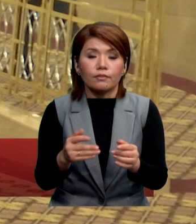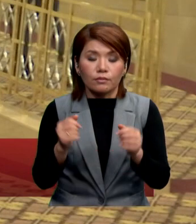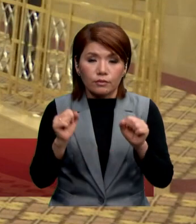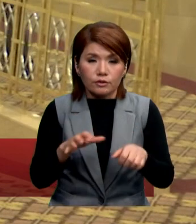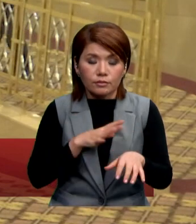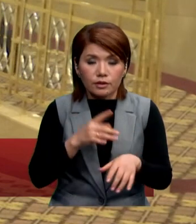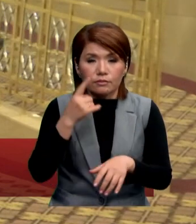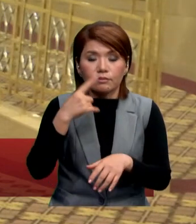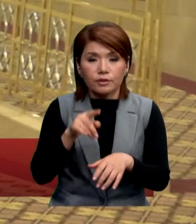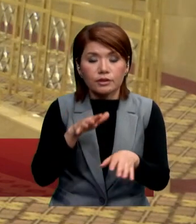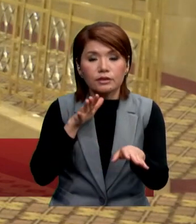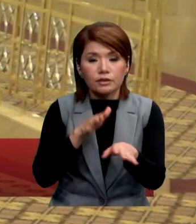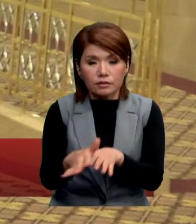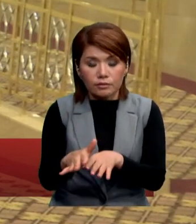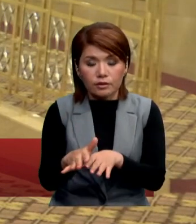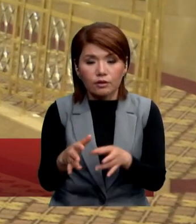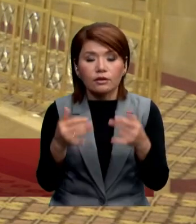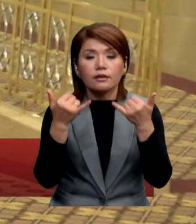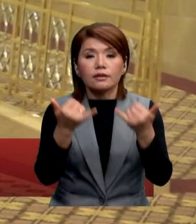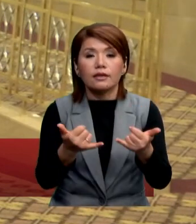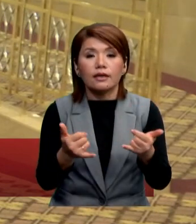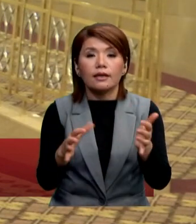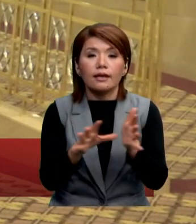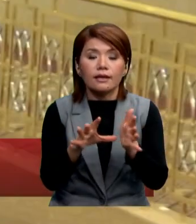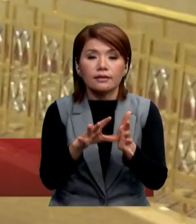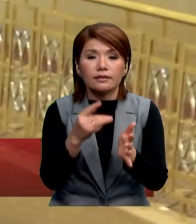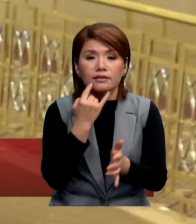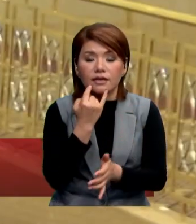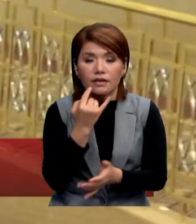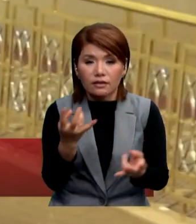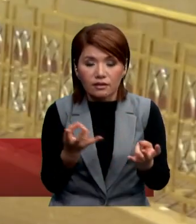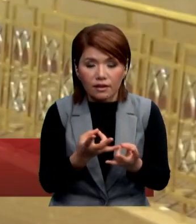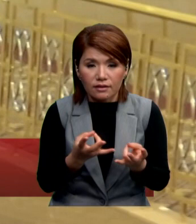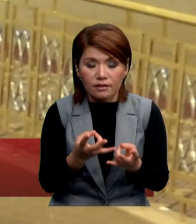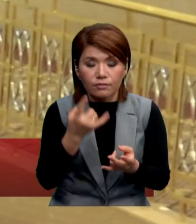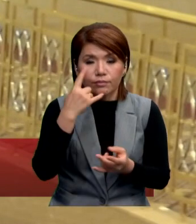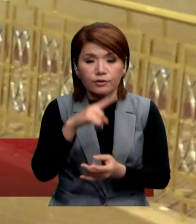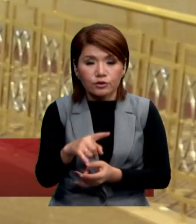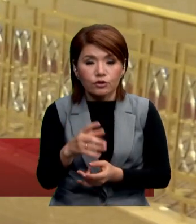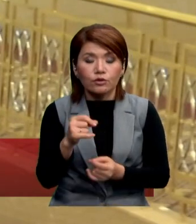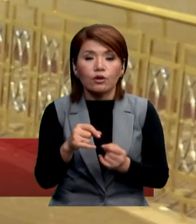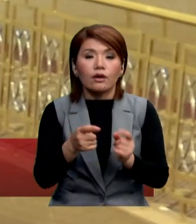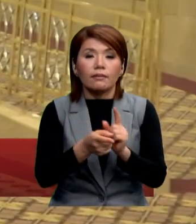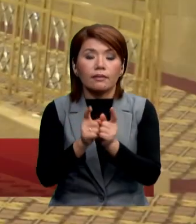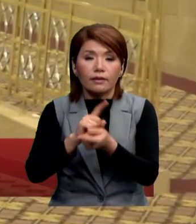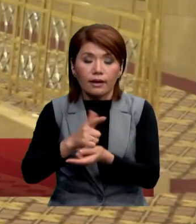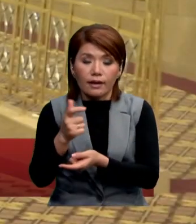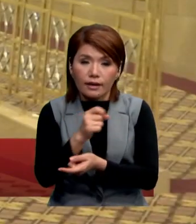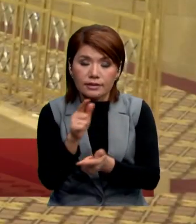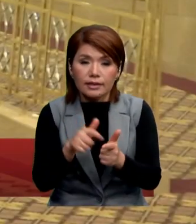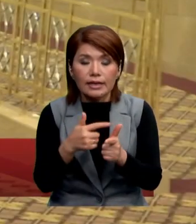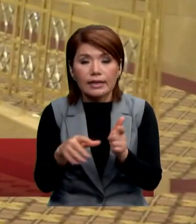вопросы строительства инфраструктуры для зарядки электротранспорта, вопросы по переводу на газ, либо на